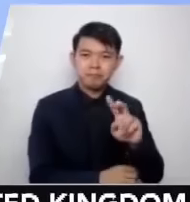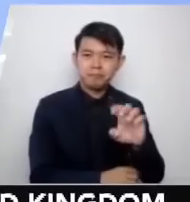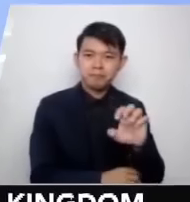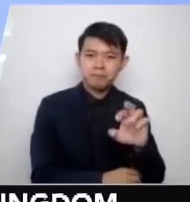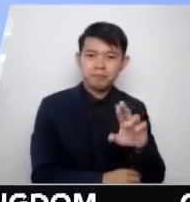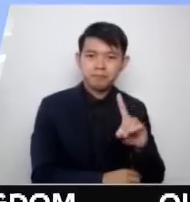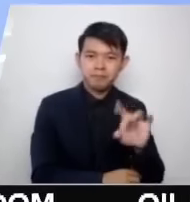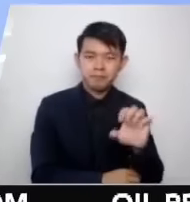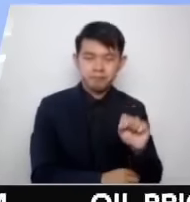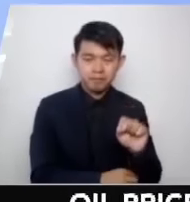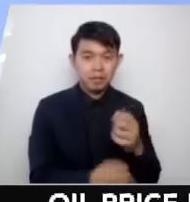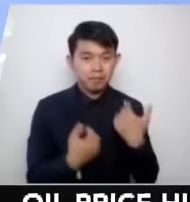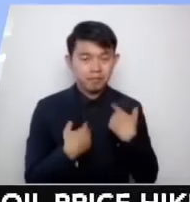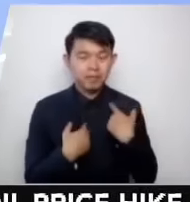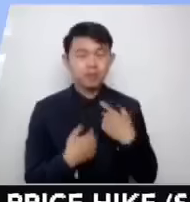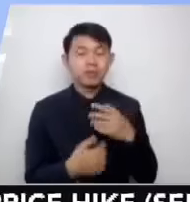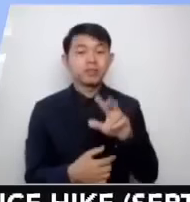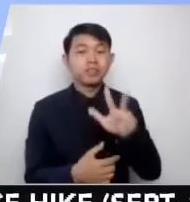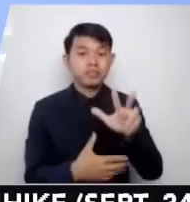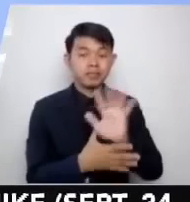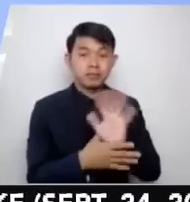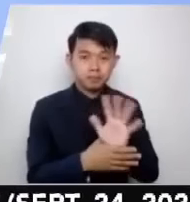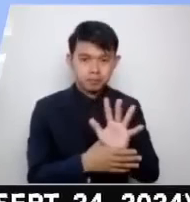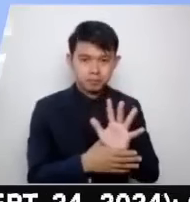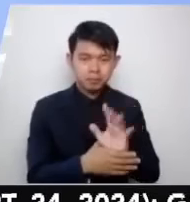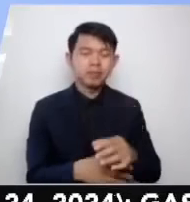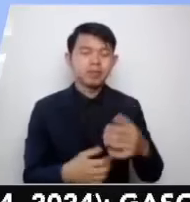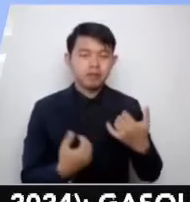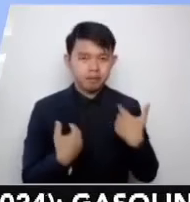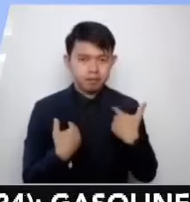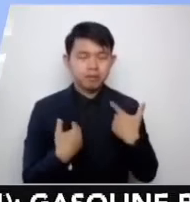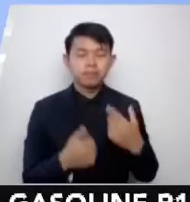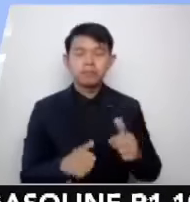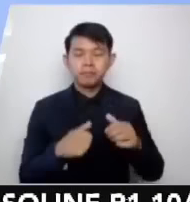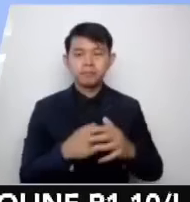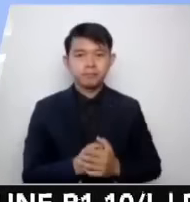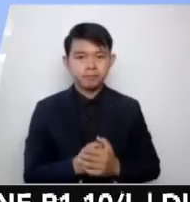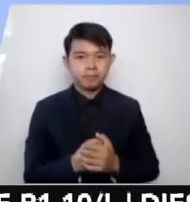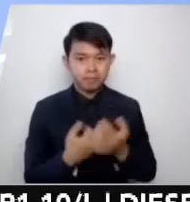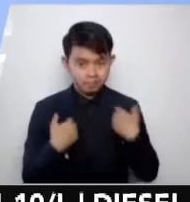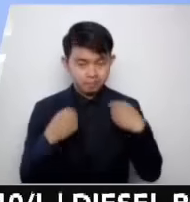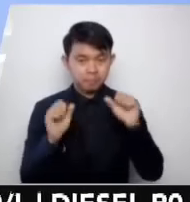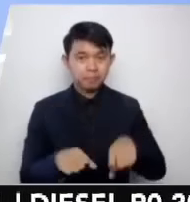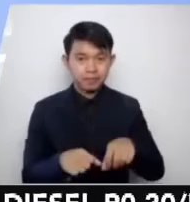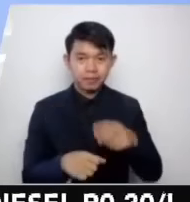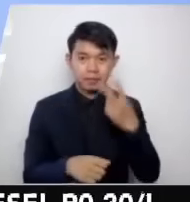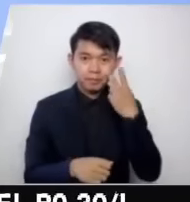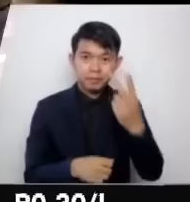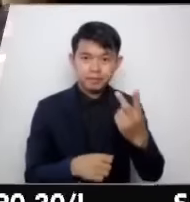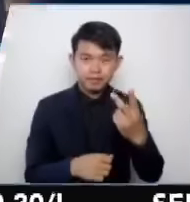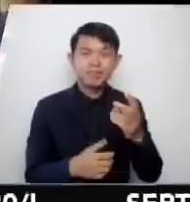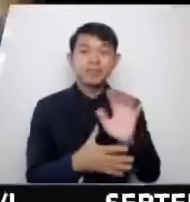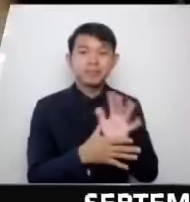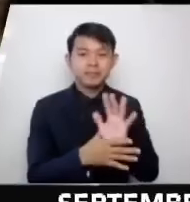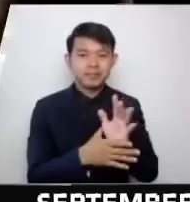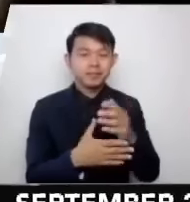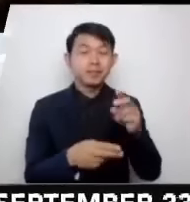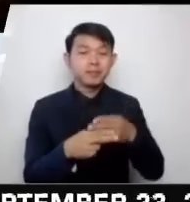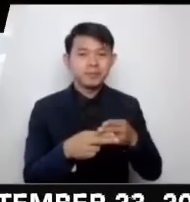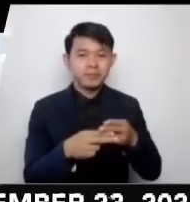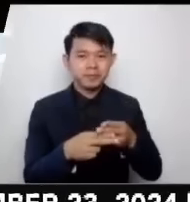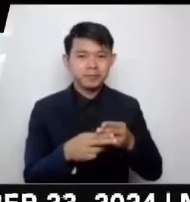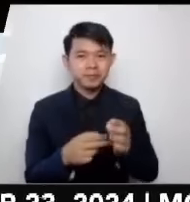go signal ng yumaong Regal Entertainment matriarch ang mapapanood sa big screen soon. Yan ang